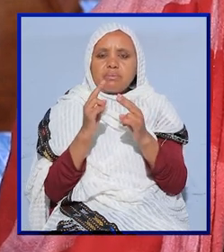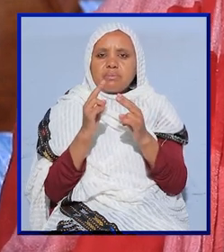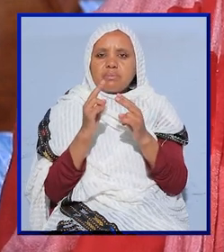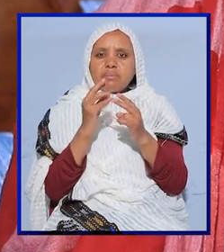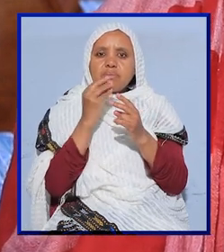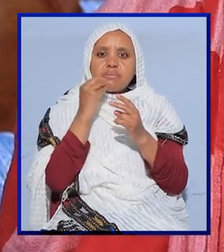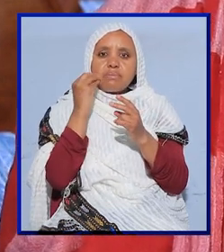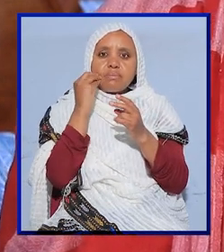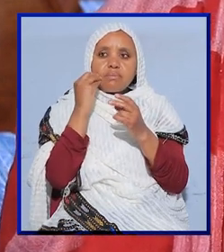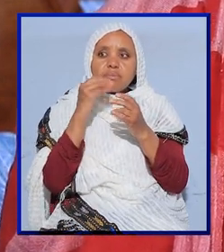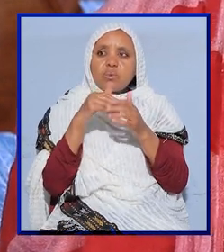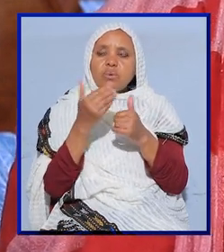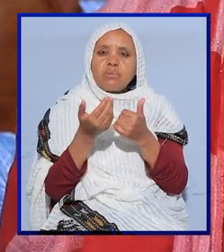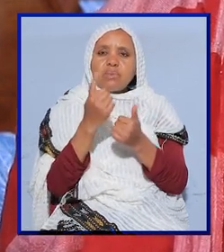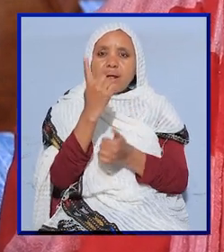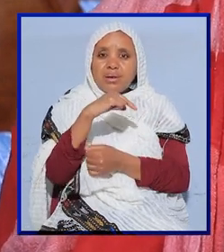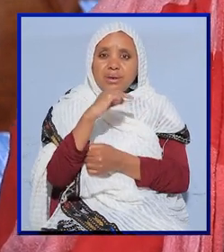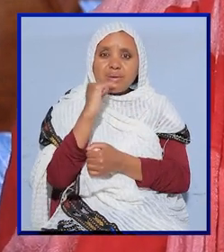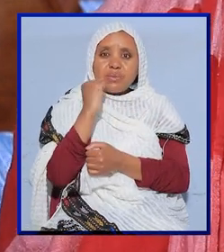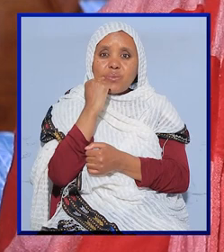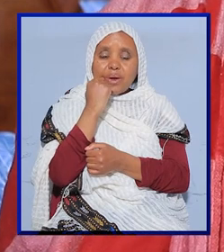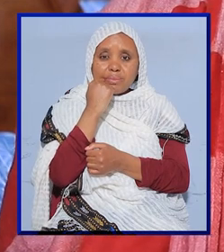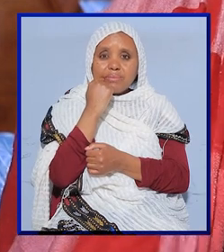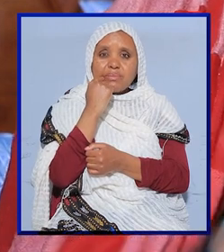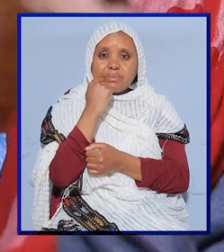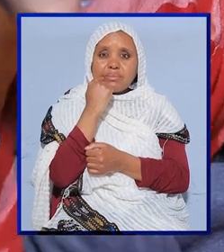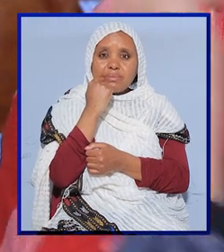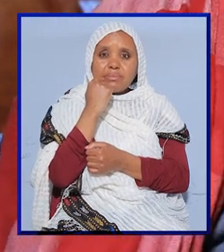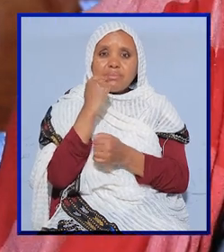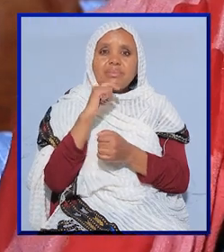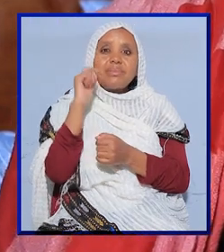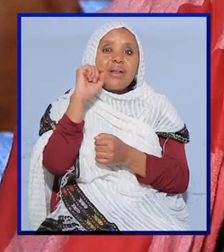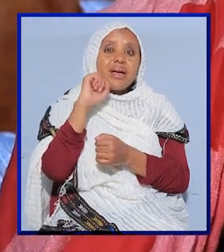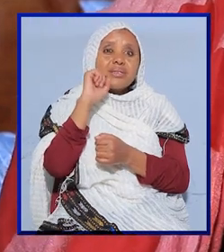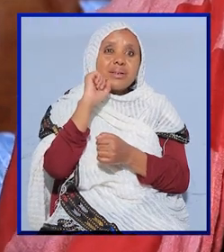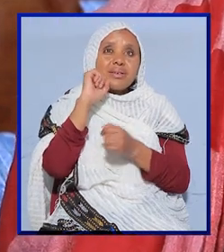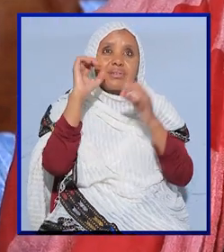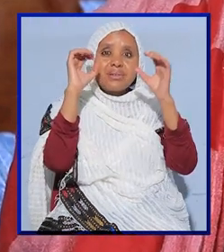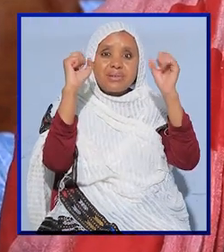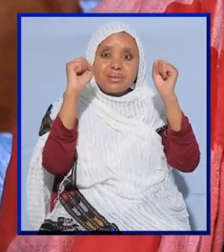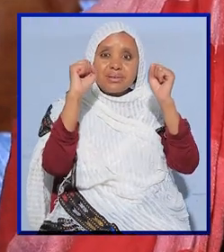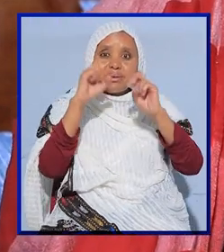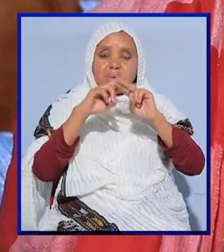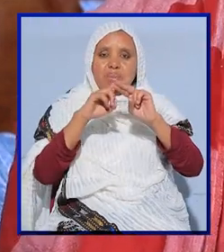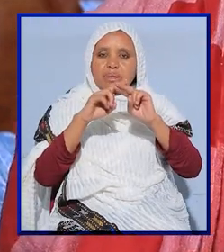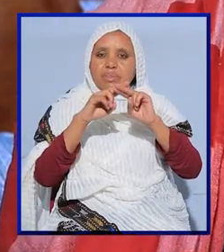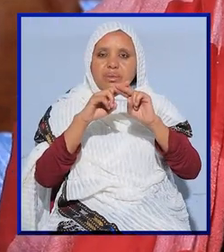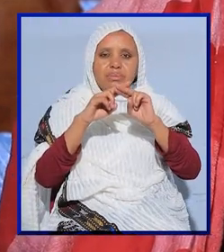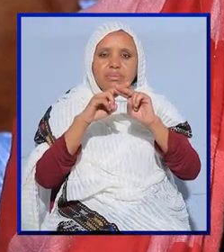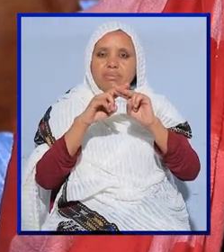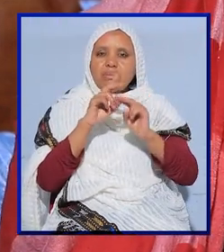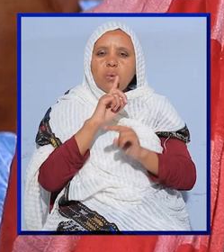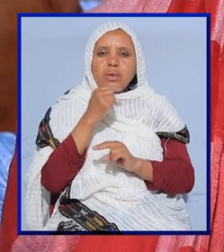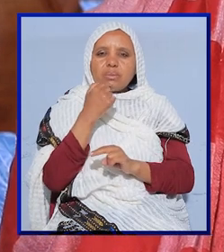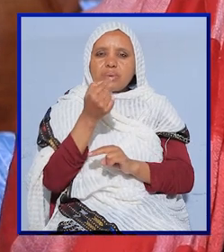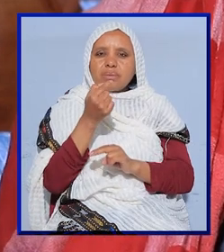ነው ከቤት ይልቅ እራሱ የት ነው የማርፈው ለአንድ ቀን እንኳን እዚህ ላስኬቶ ጥሬ ብቀብጥ በእውነት ነው